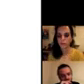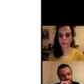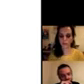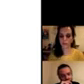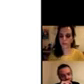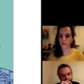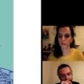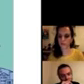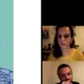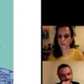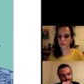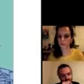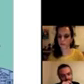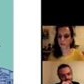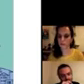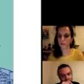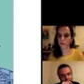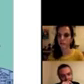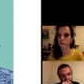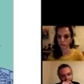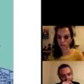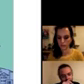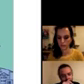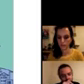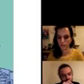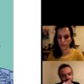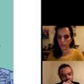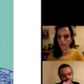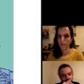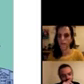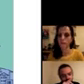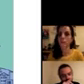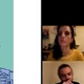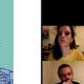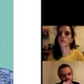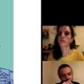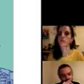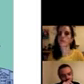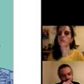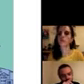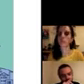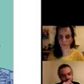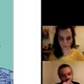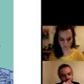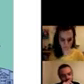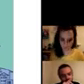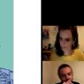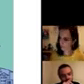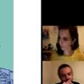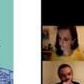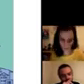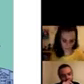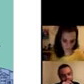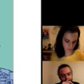İkinci safhada yani katılımı bu arada tek yönlü değil, çift yönlü kurguladığımız aktarmam da çok önemli. Yani